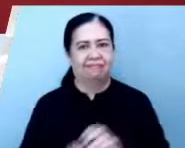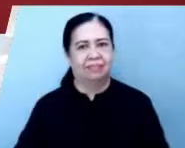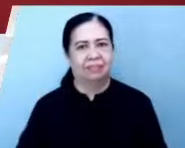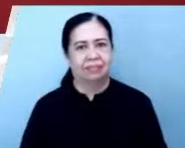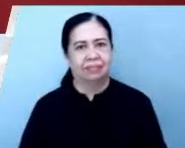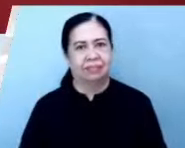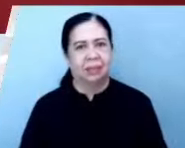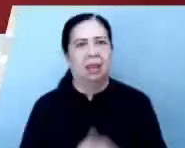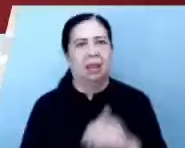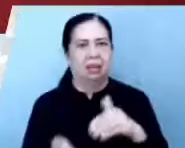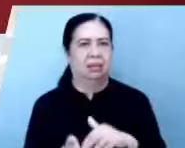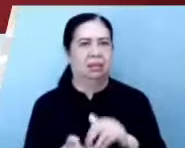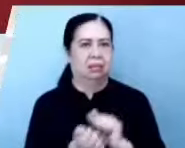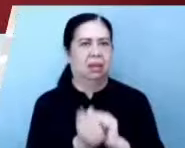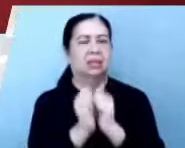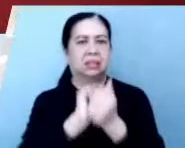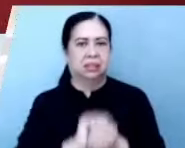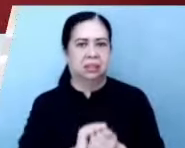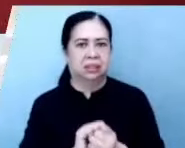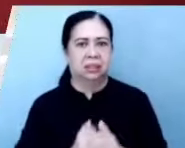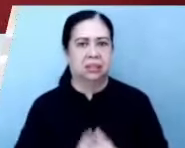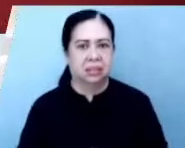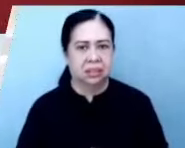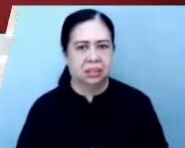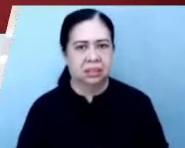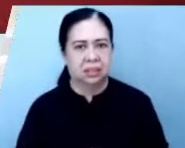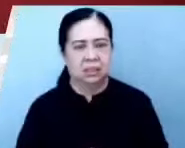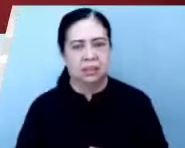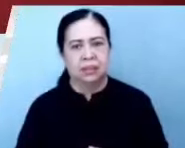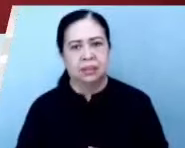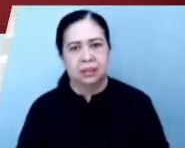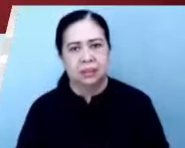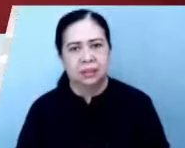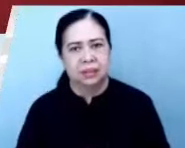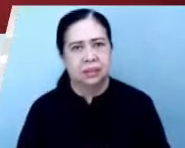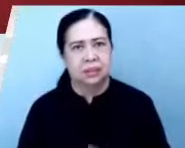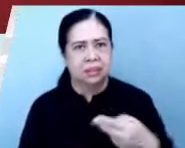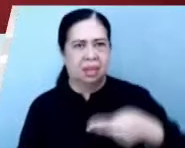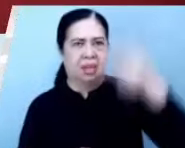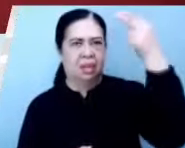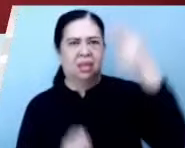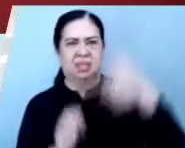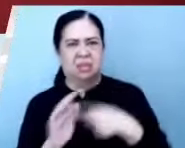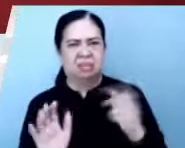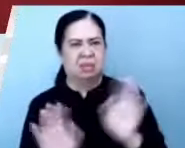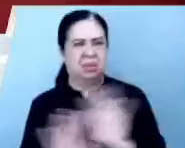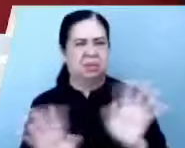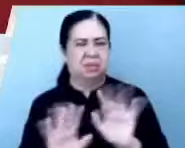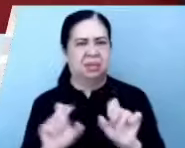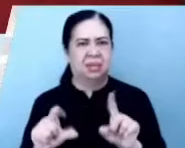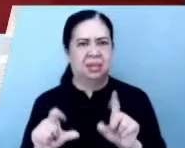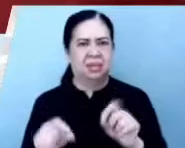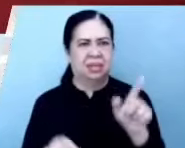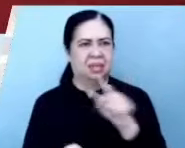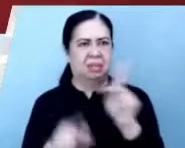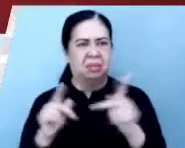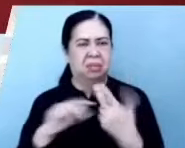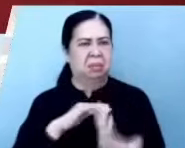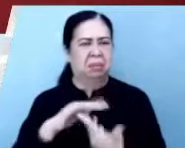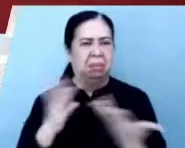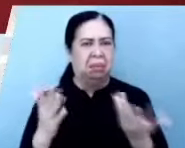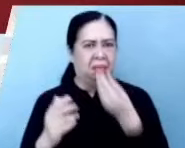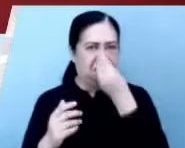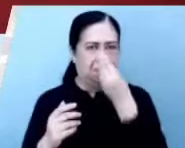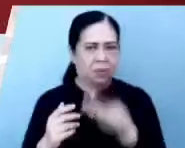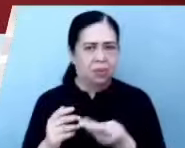naman. Masyad, hindi pa nga kami nagtitinda eh. Pasobrang taas eh. Pag kumalo na. Oo, kung ano lang kung alin yung mga katulad ng puti, huminto